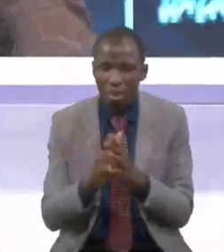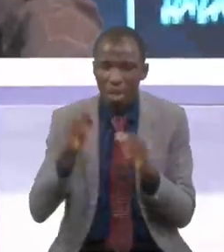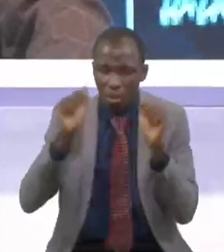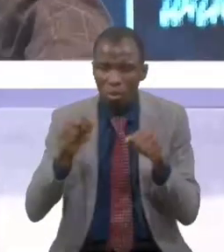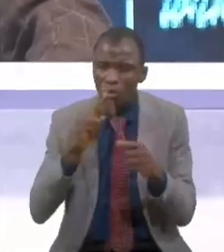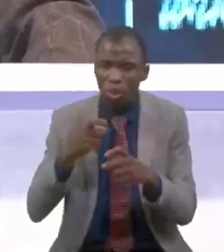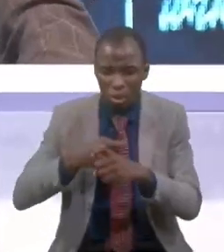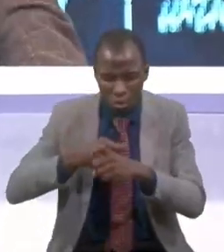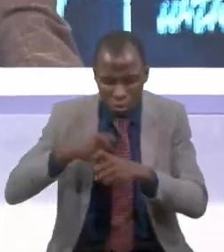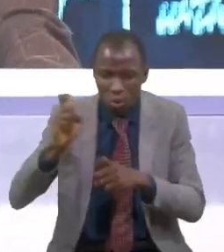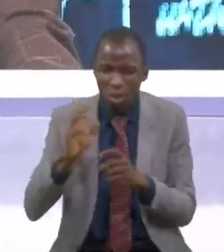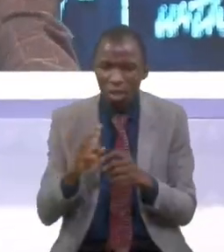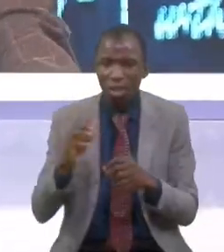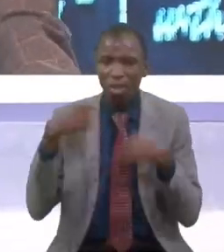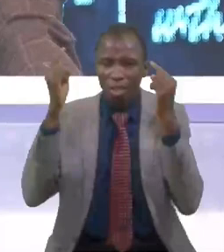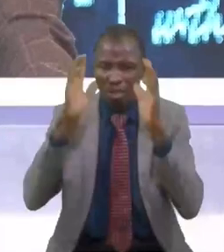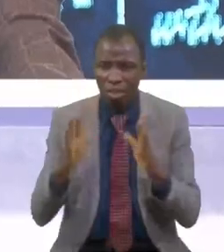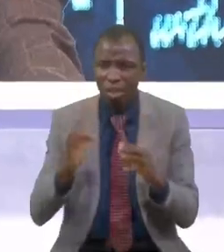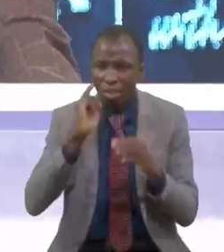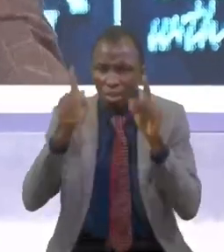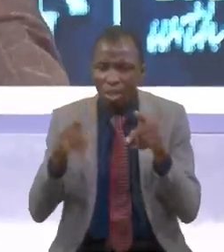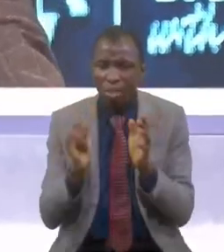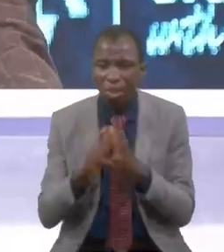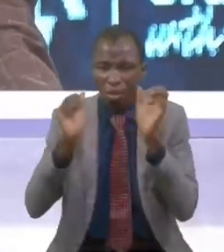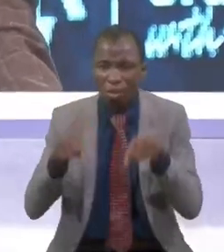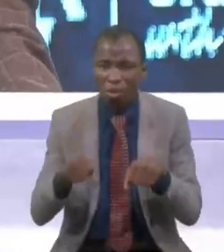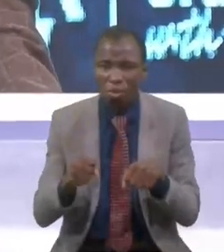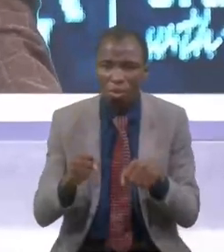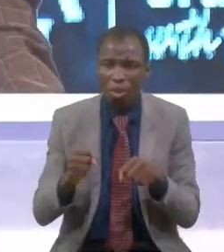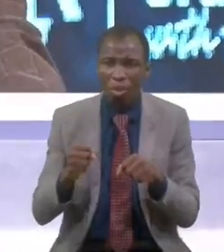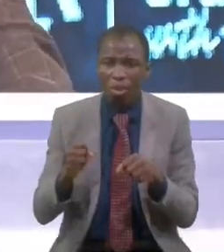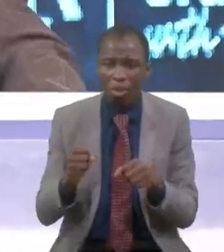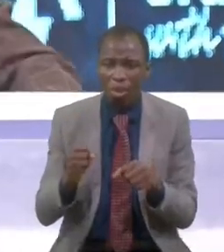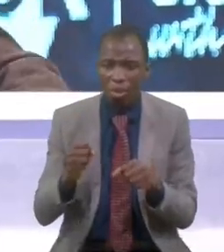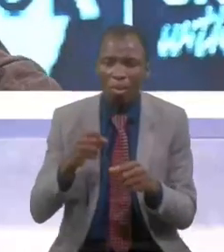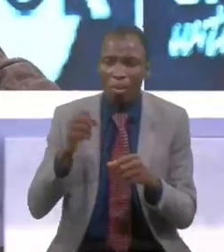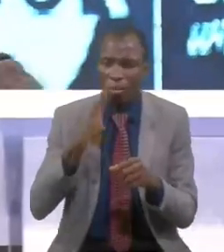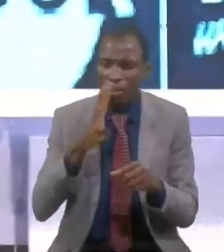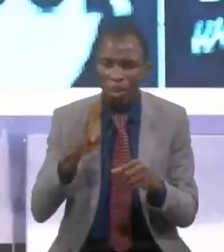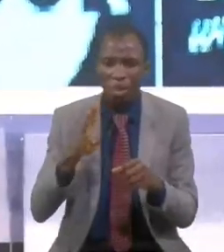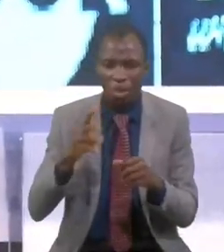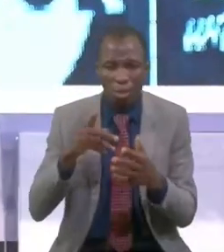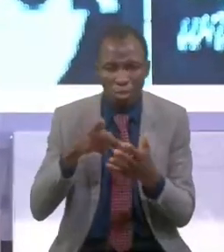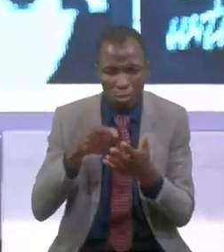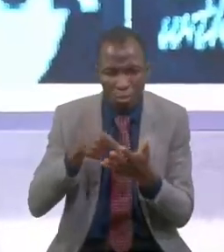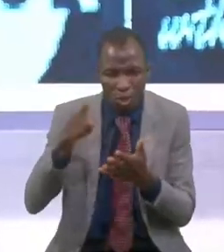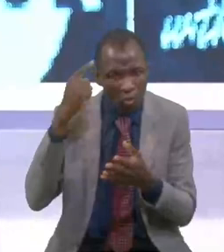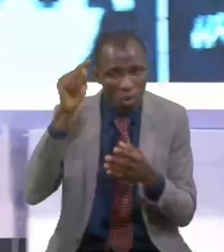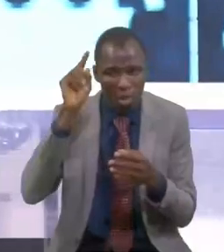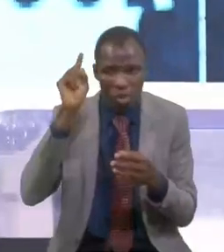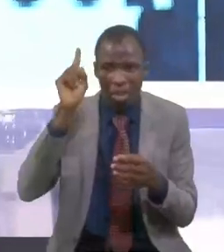transgresseur qui devait être blessé puni frappé et les